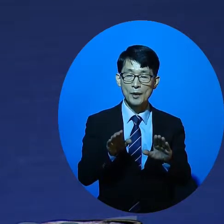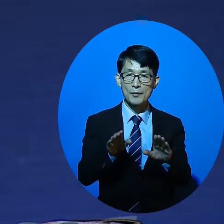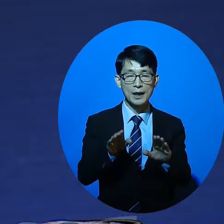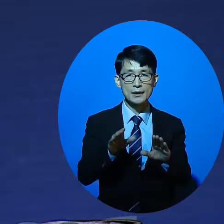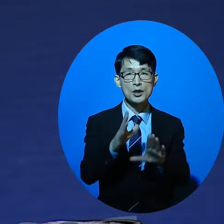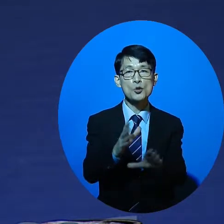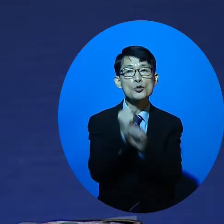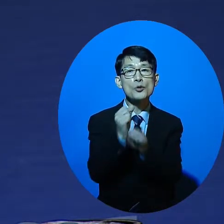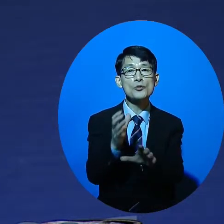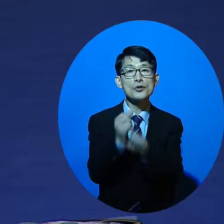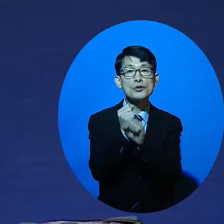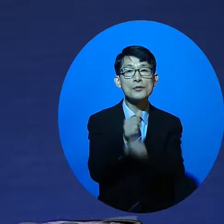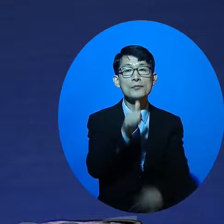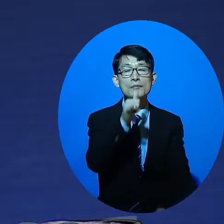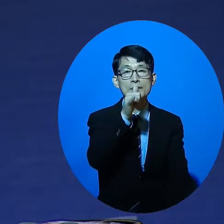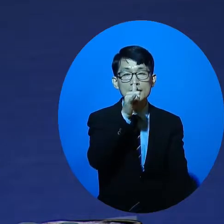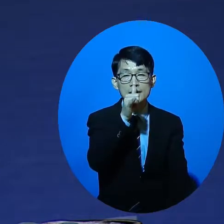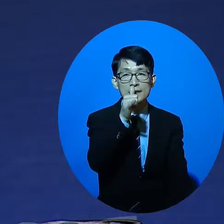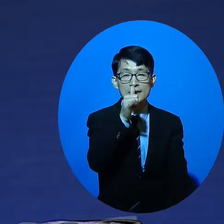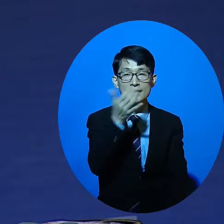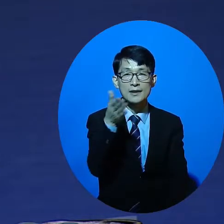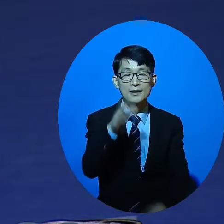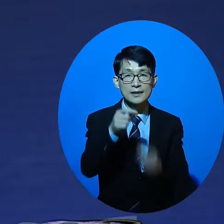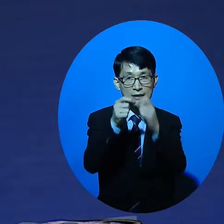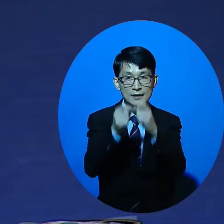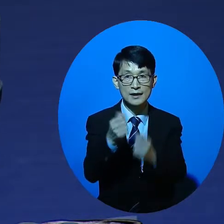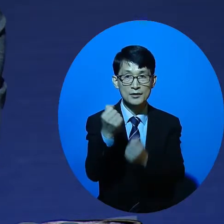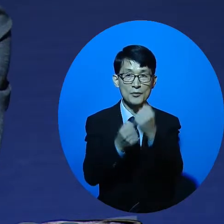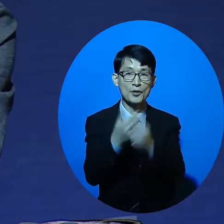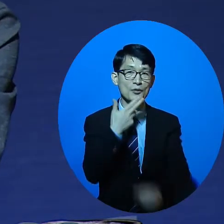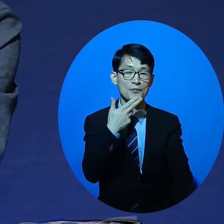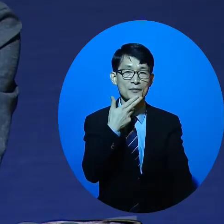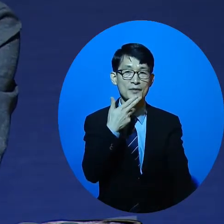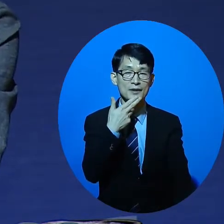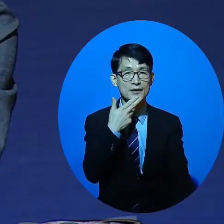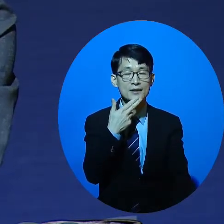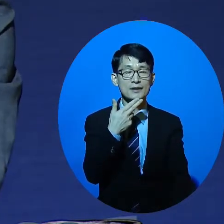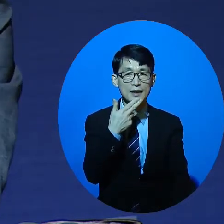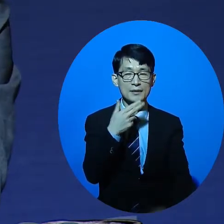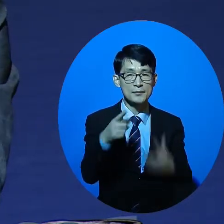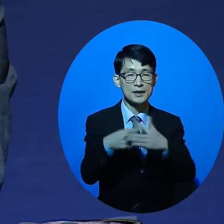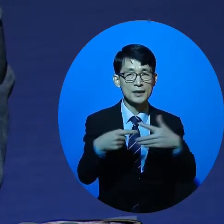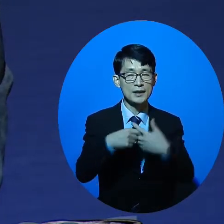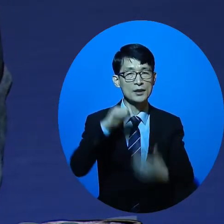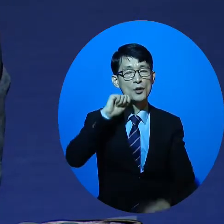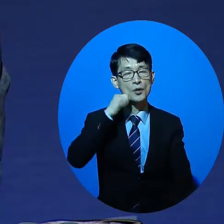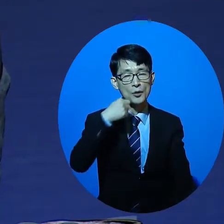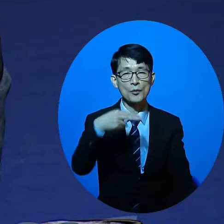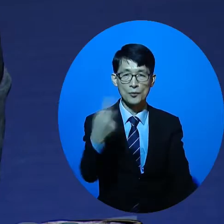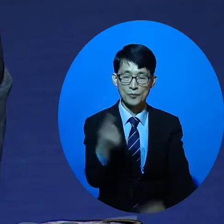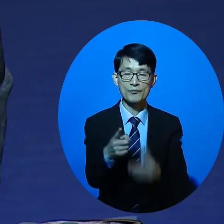좀 불편함이 있을 거라고 좀 예상이 되는데 양해 부탁드리겠습니다.